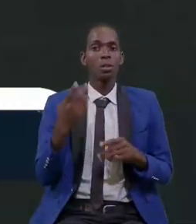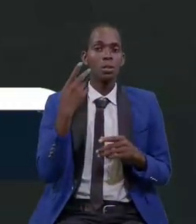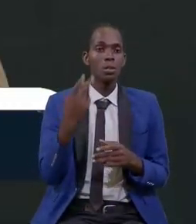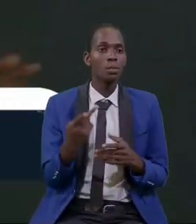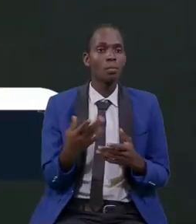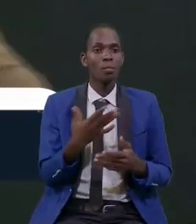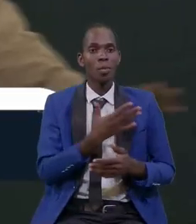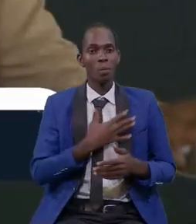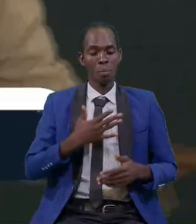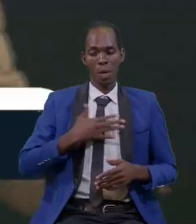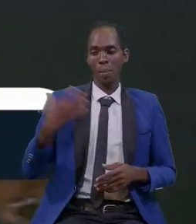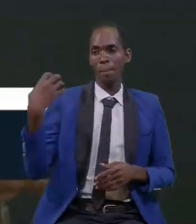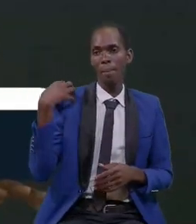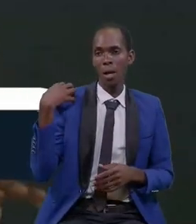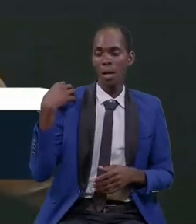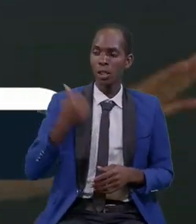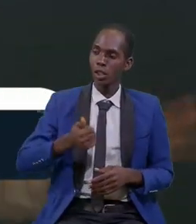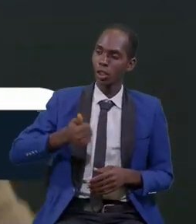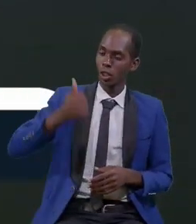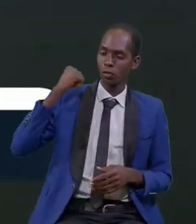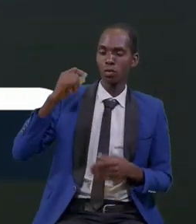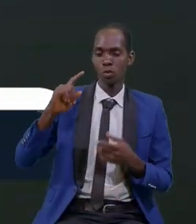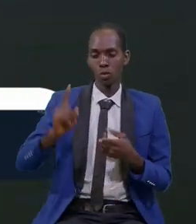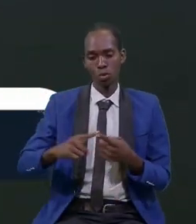Mon maître refuse